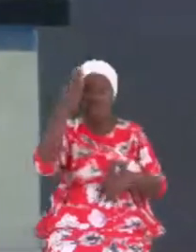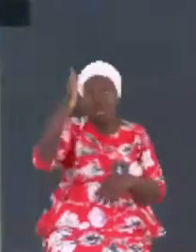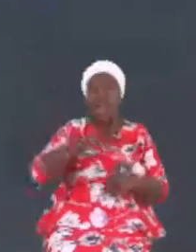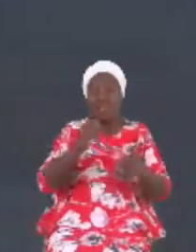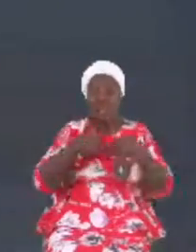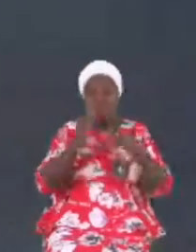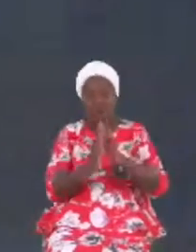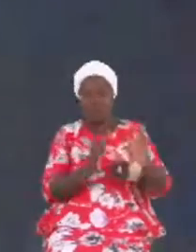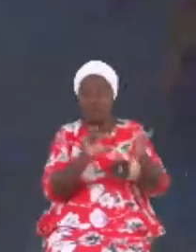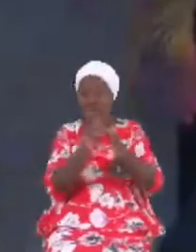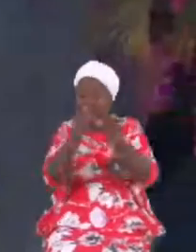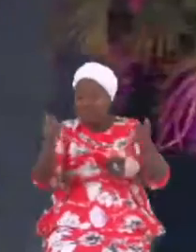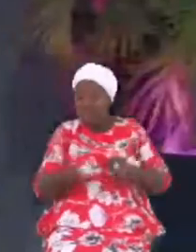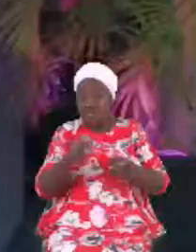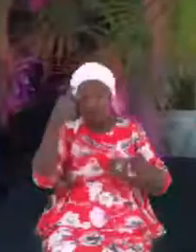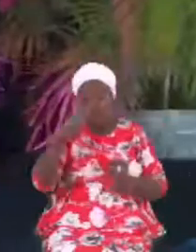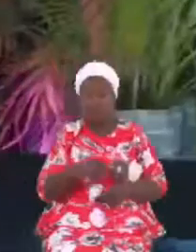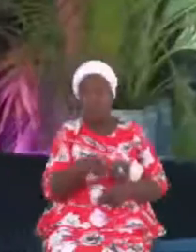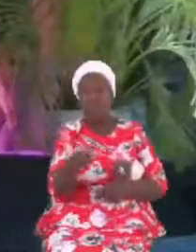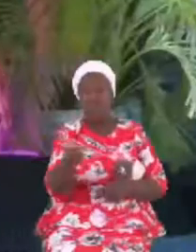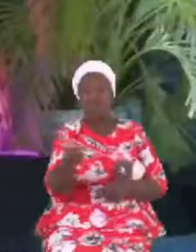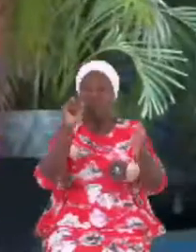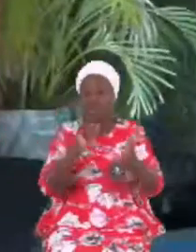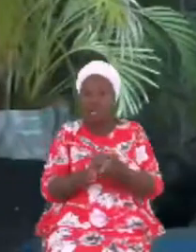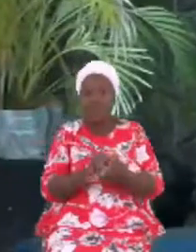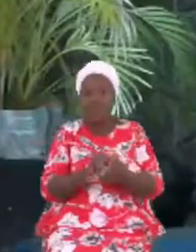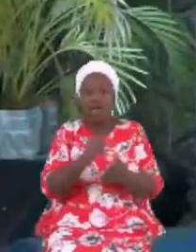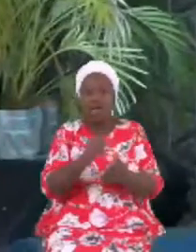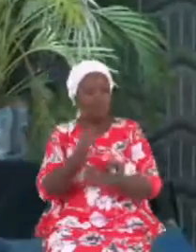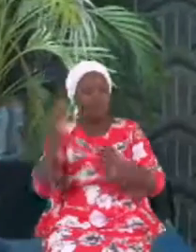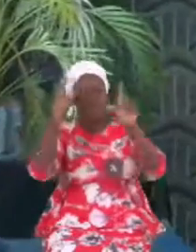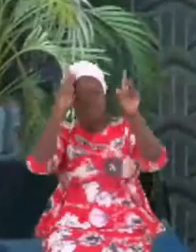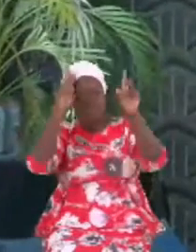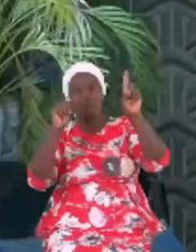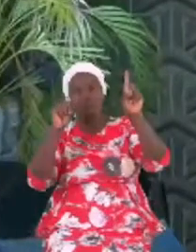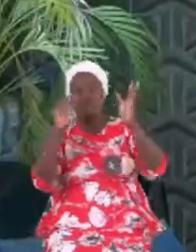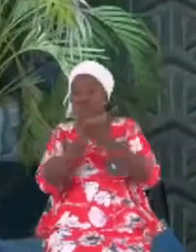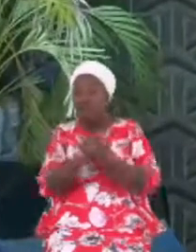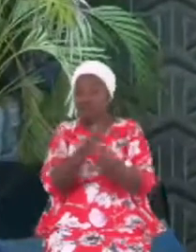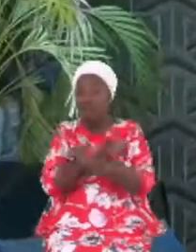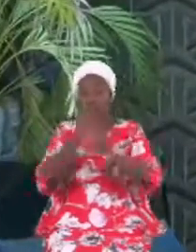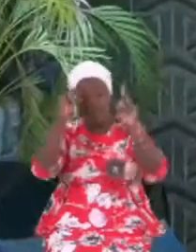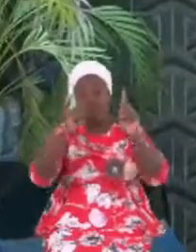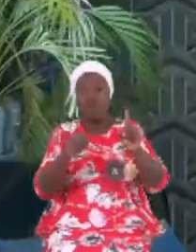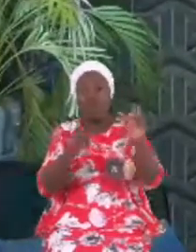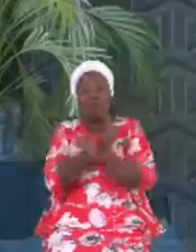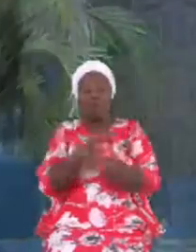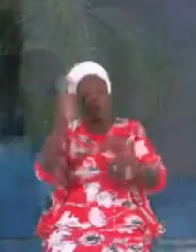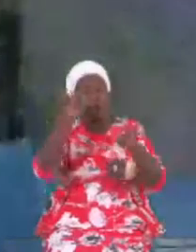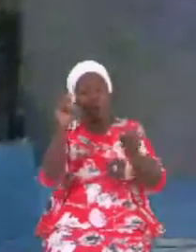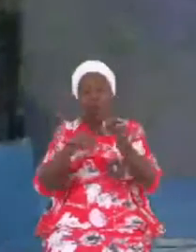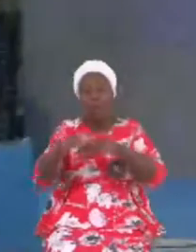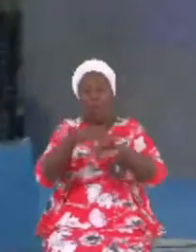il a préparé ce lieu pour ceux qui l'aiment. Qui l'aime au-dessus de l'argent.